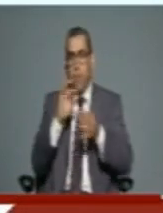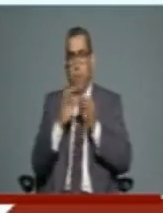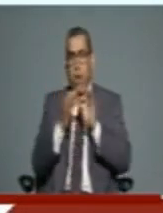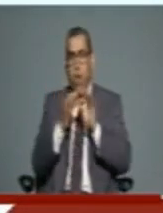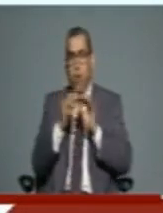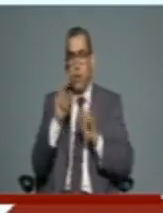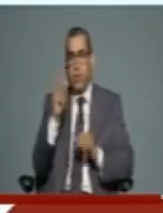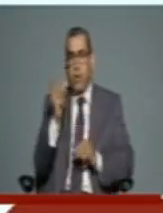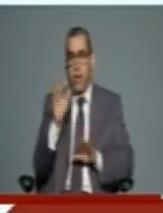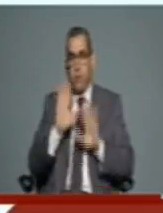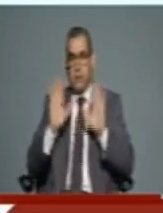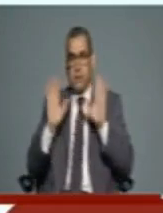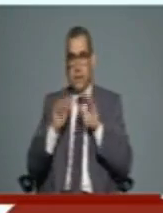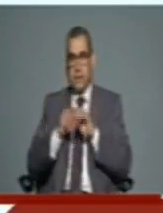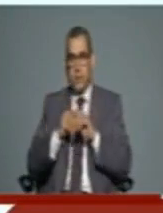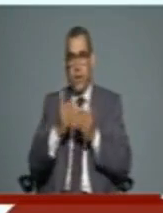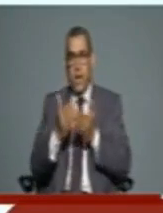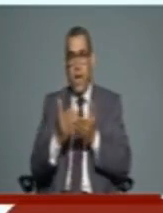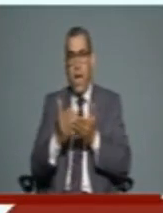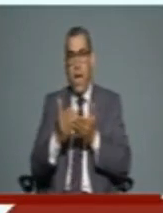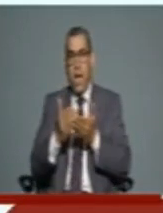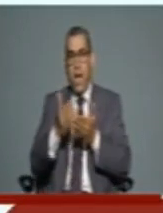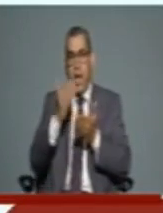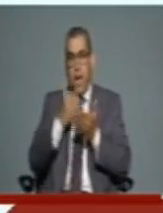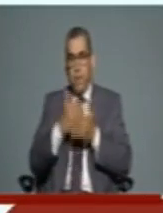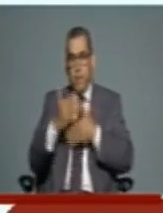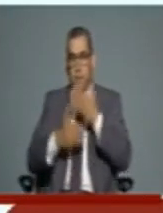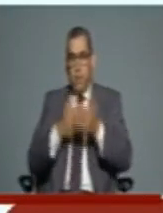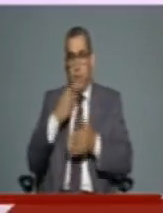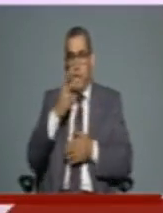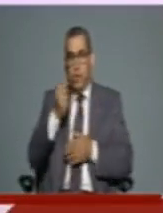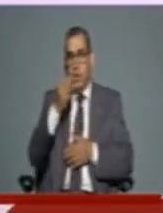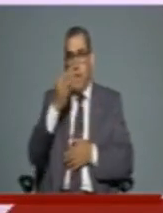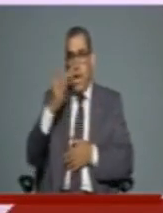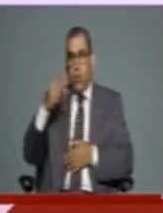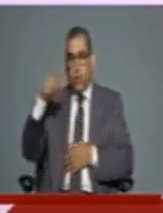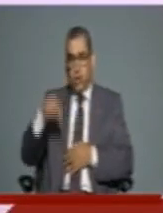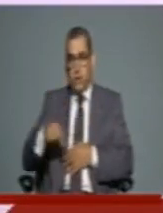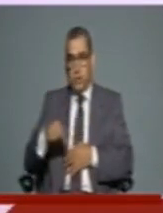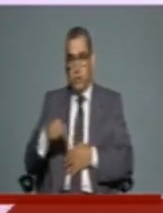1.2 مليون طن. النهاردة وإحنا بنتكلم في 2023 عندنا